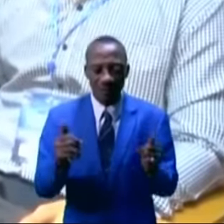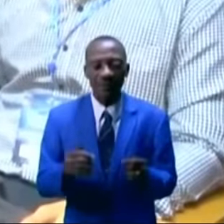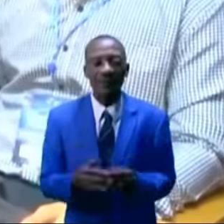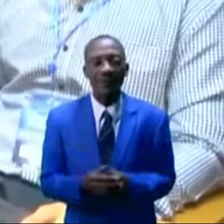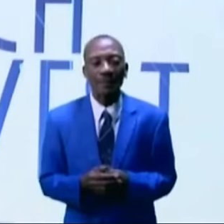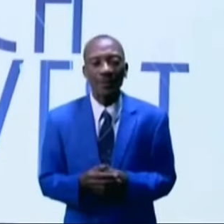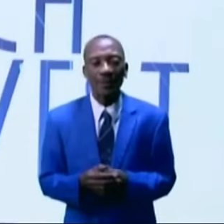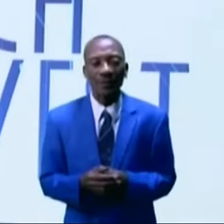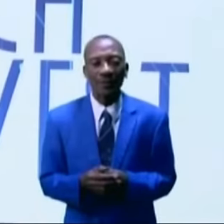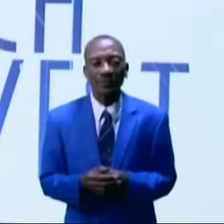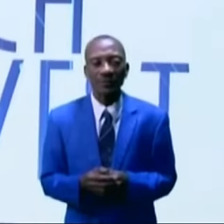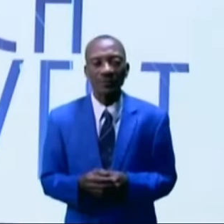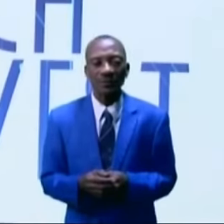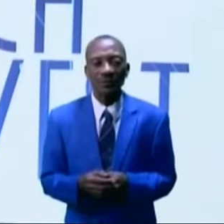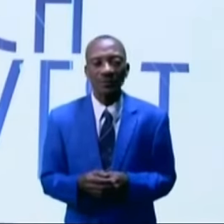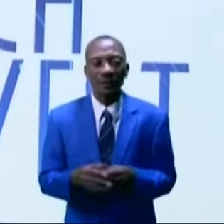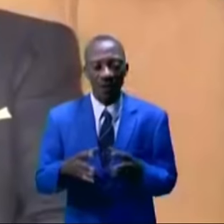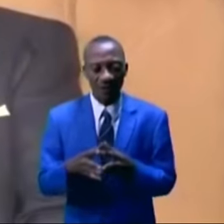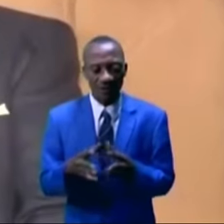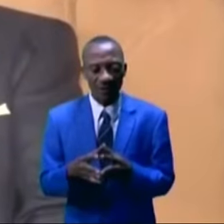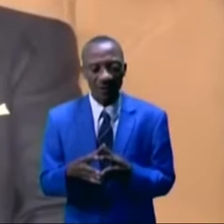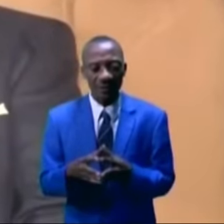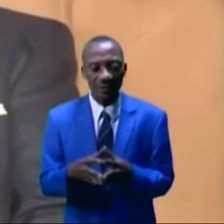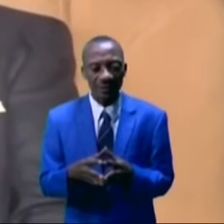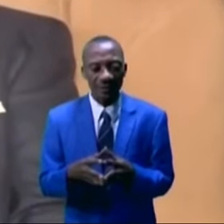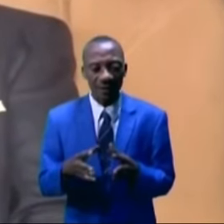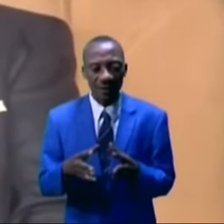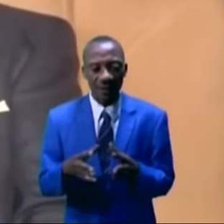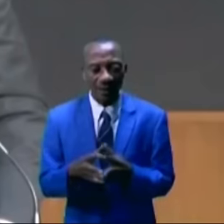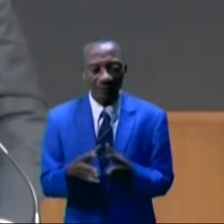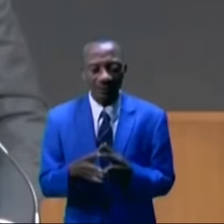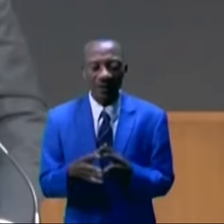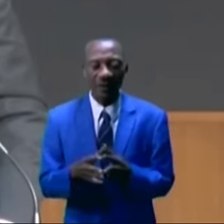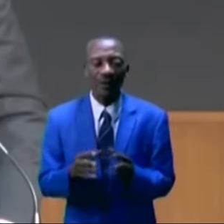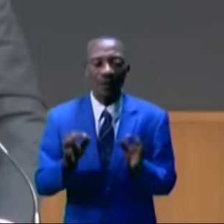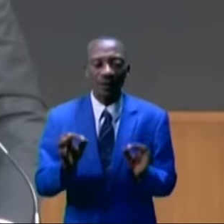édition des Africa Tech Invest, lancée par le ministre des Postes,